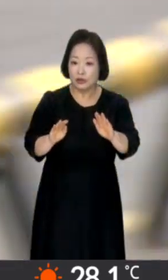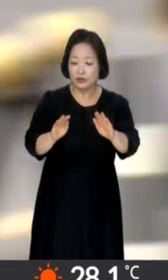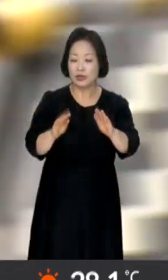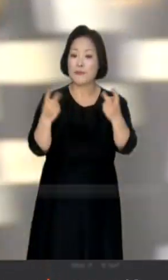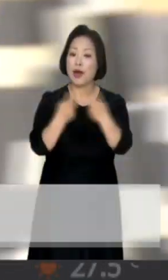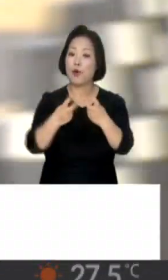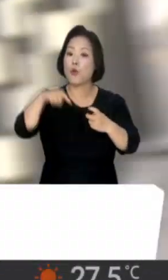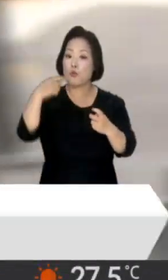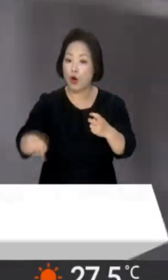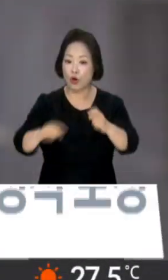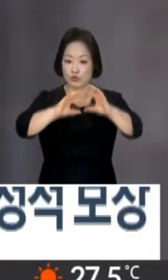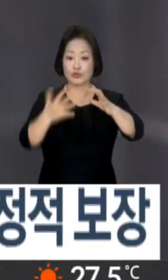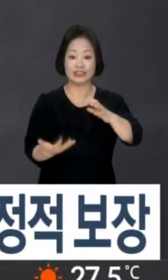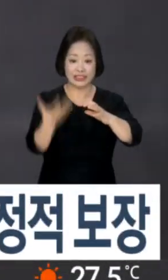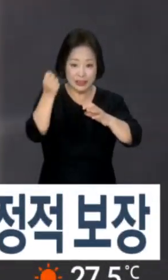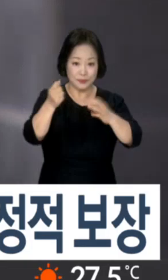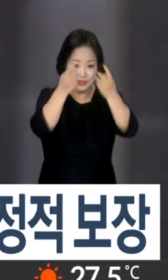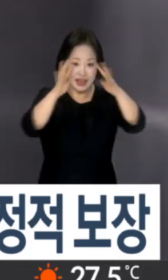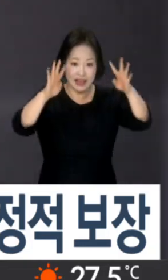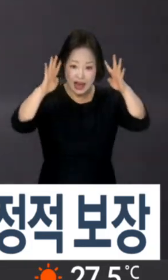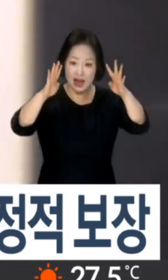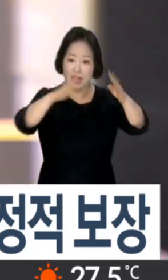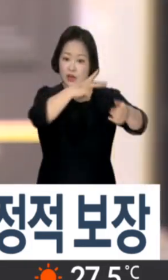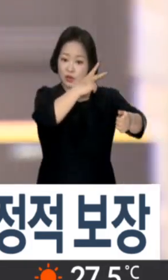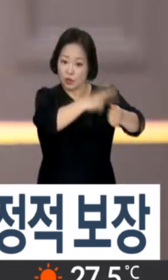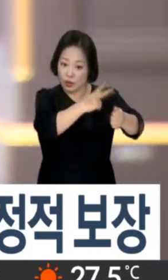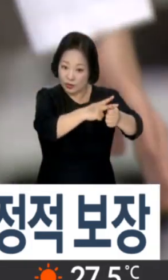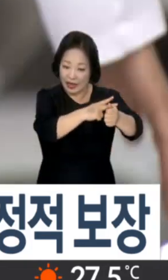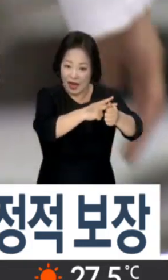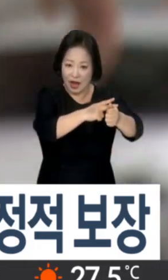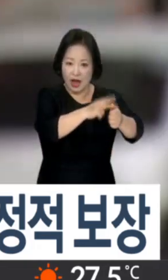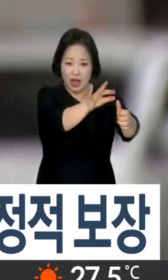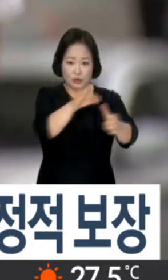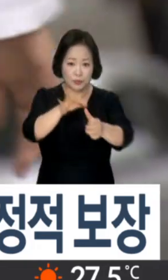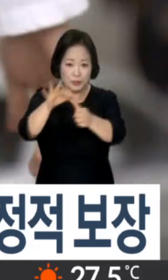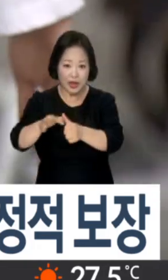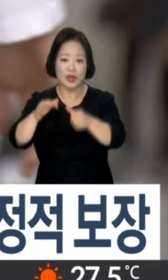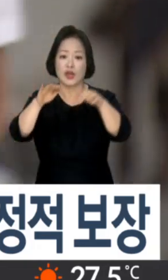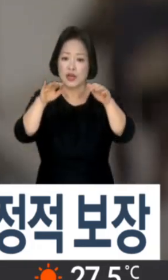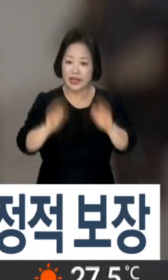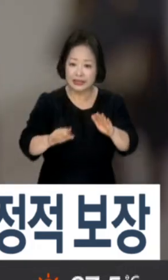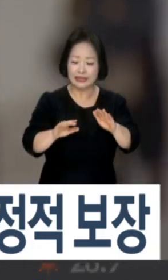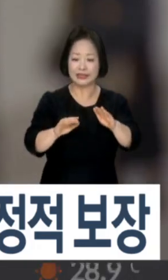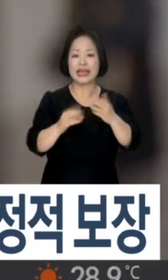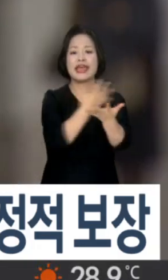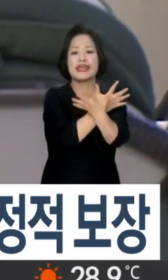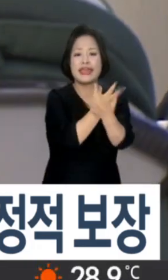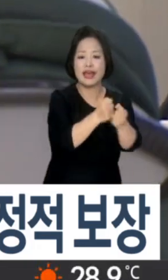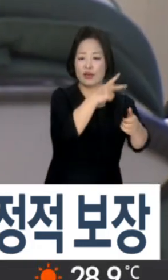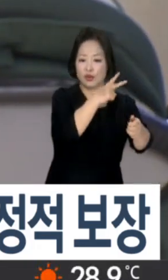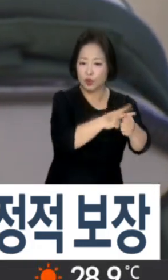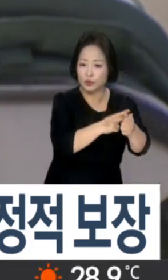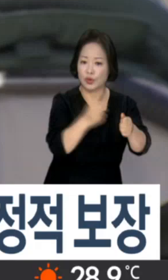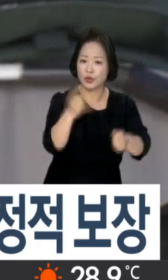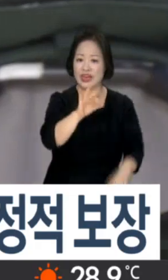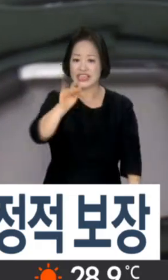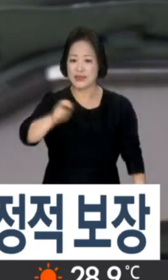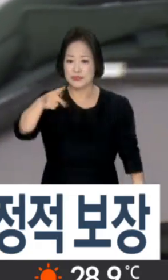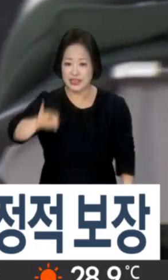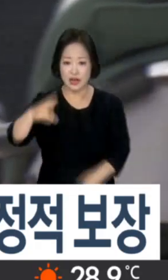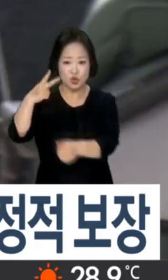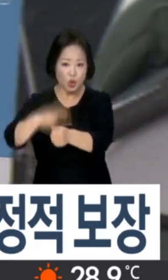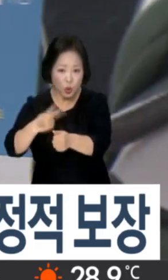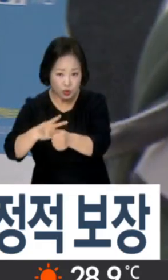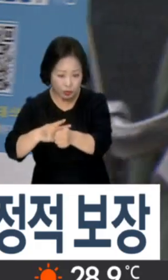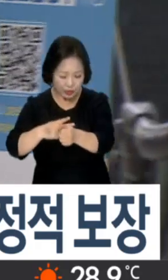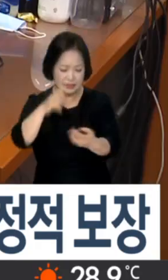방안으로는 국립대 병원 내 신규 인력의 유입을 촉진하거나 기금 교수와 임상 교수 의사들의 신분을 안정적으로 보장하는 것